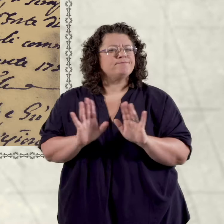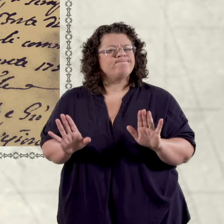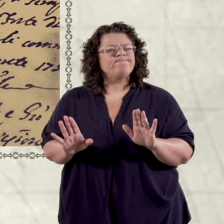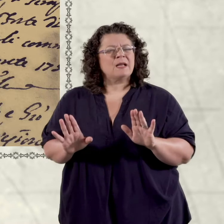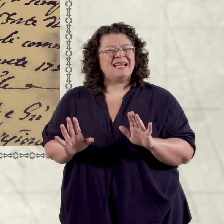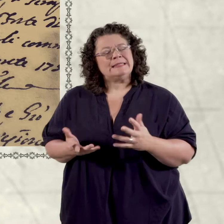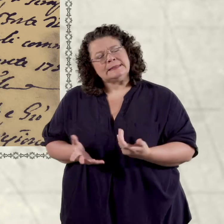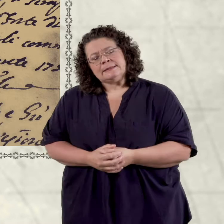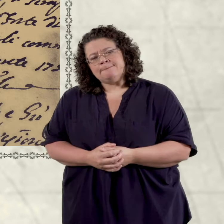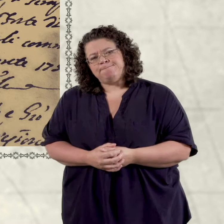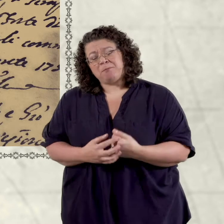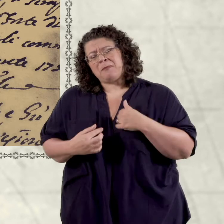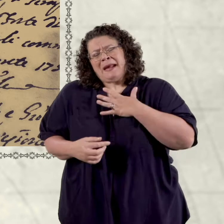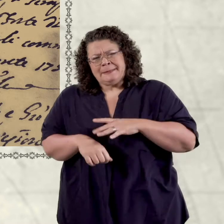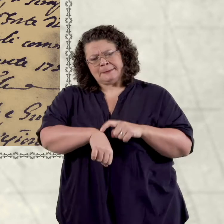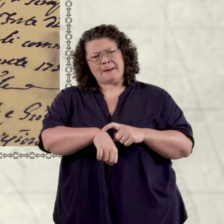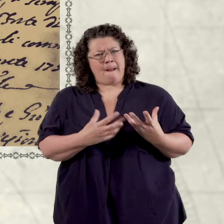angen amser efo Elinor.